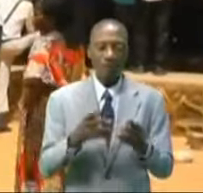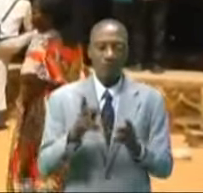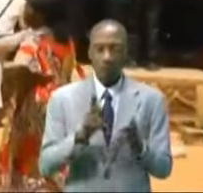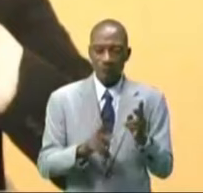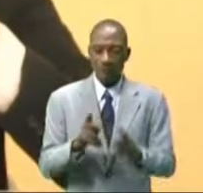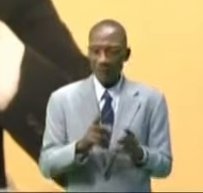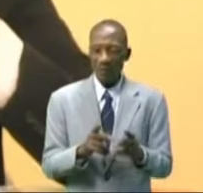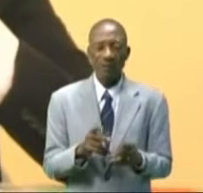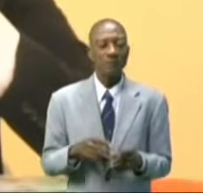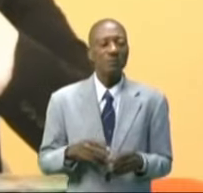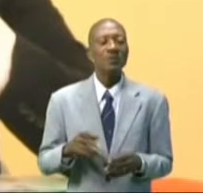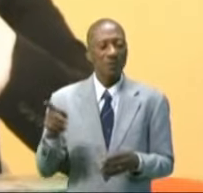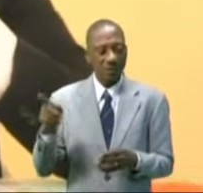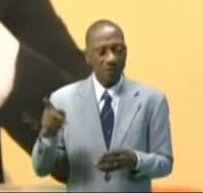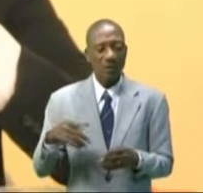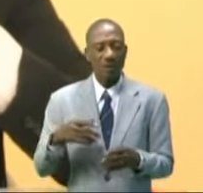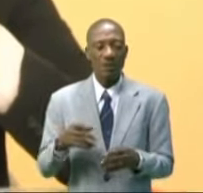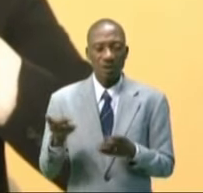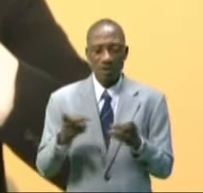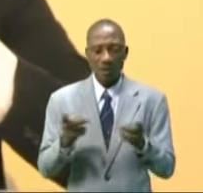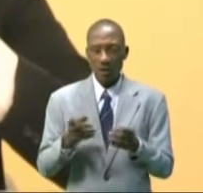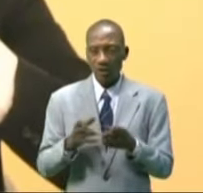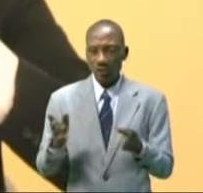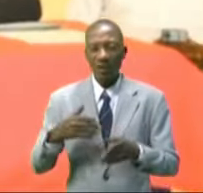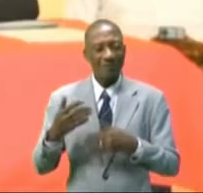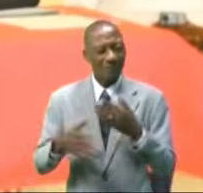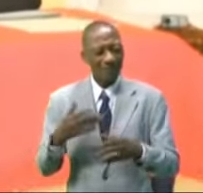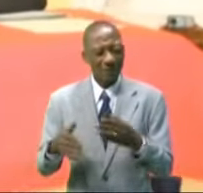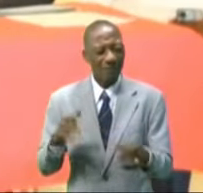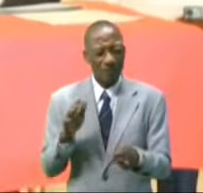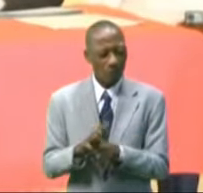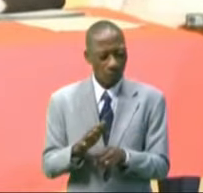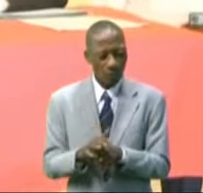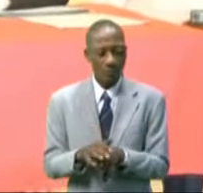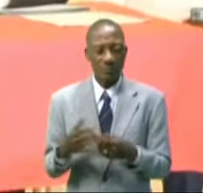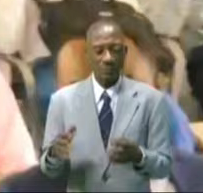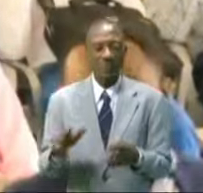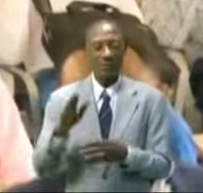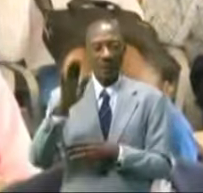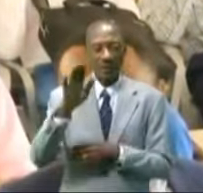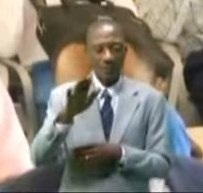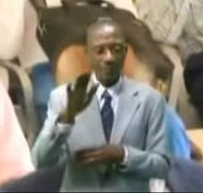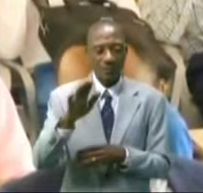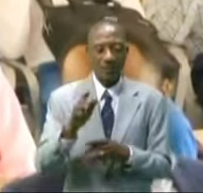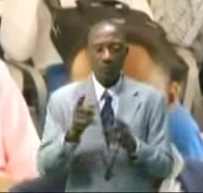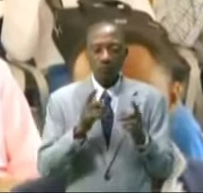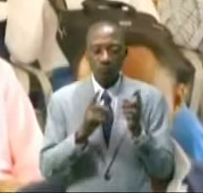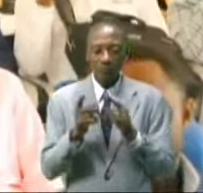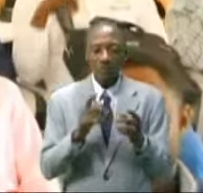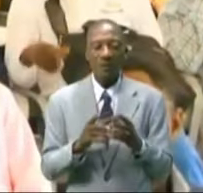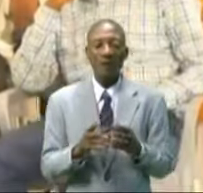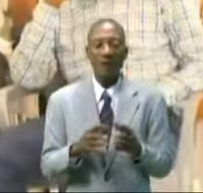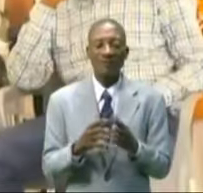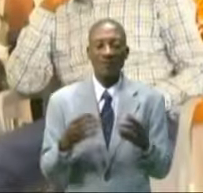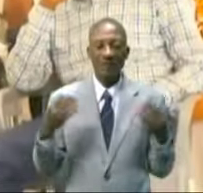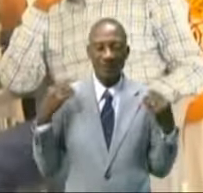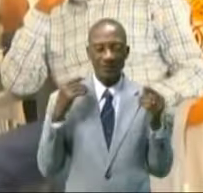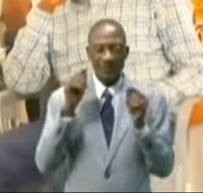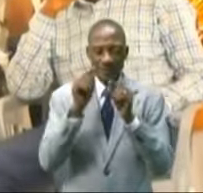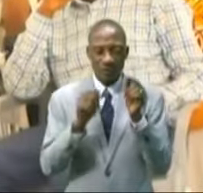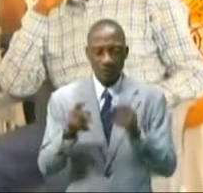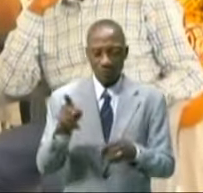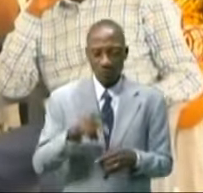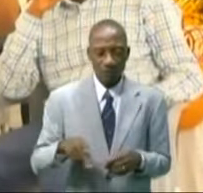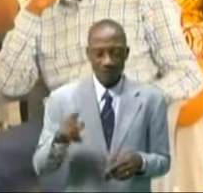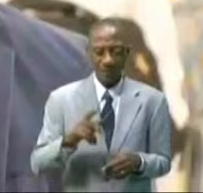agenda chargé, le directeur Justin Muntumosi a échangé dans l'après-midi avec le chef des divisions provinciales de l'OMAMI au